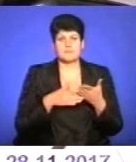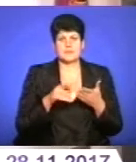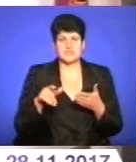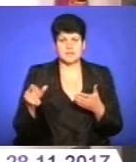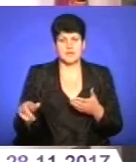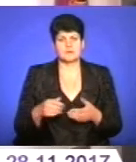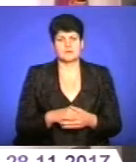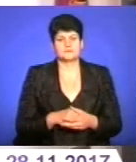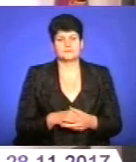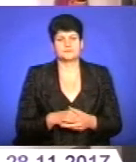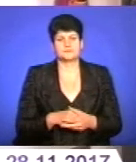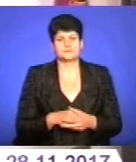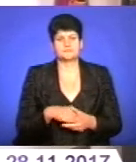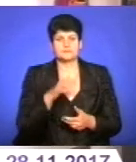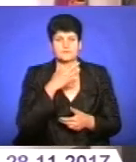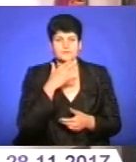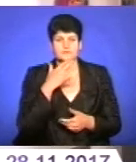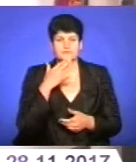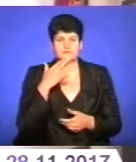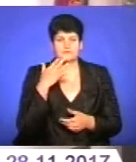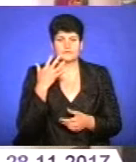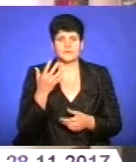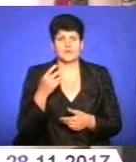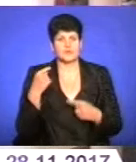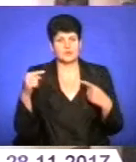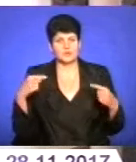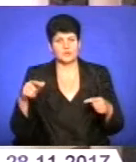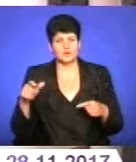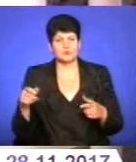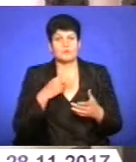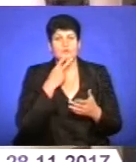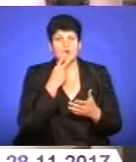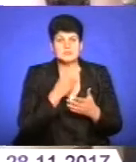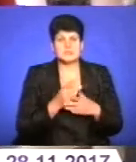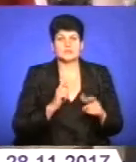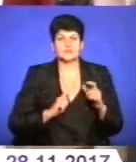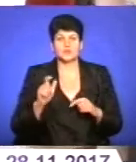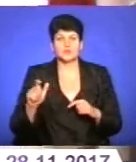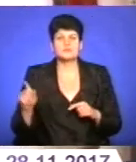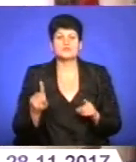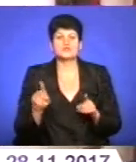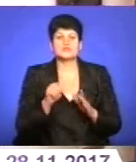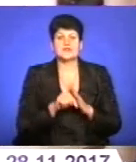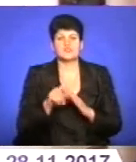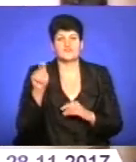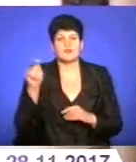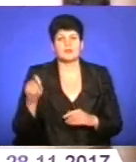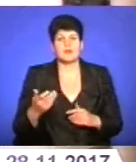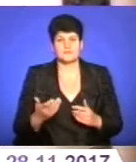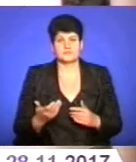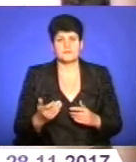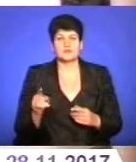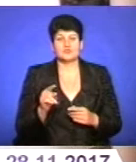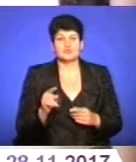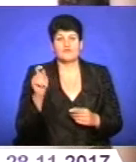меценатів, багато других людей, щоб показати студентству, що таке війна, що